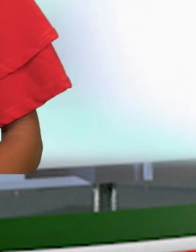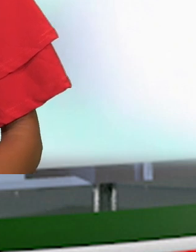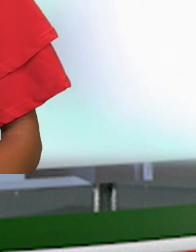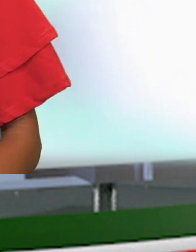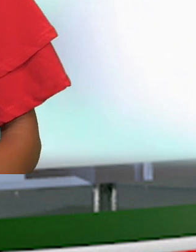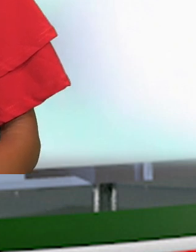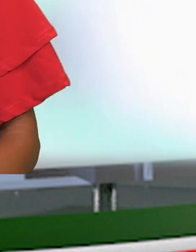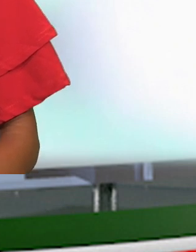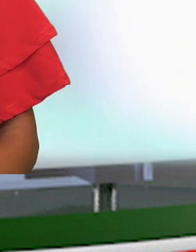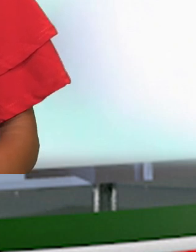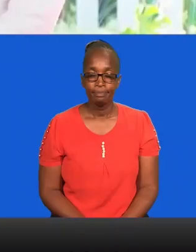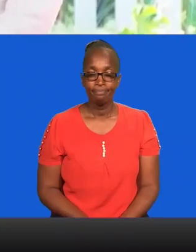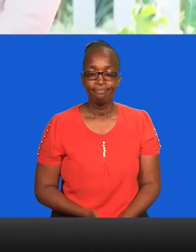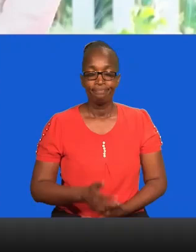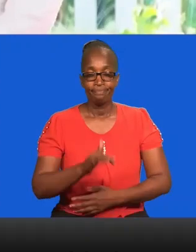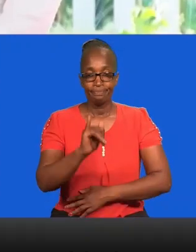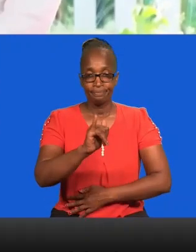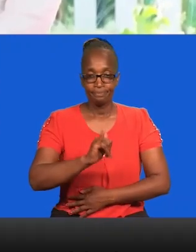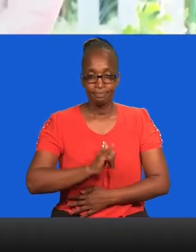zetu leo hii.